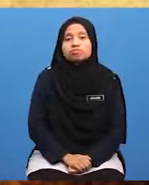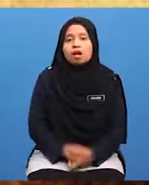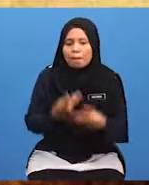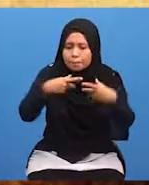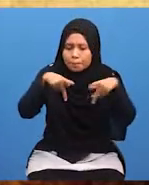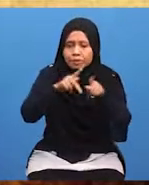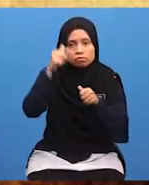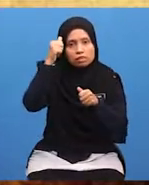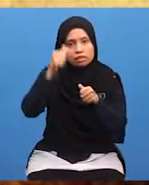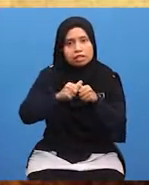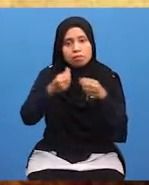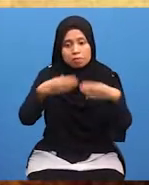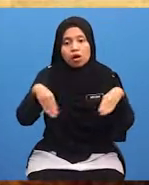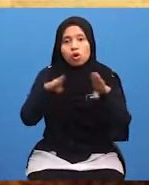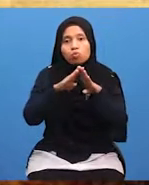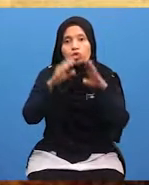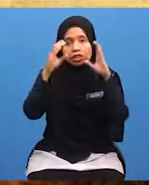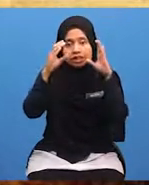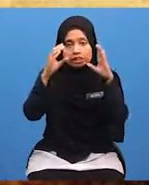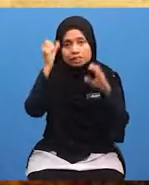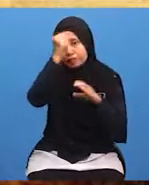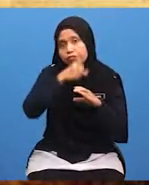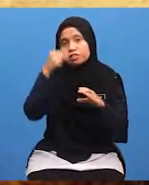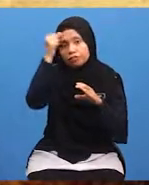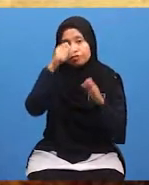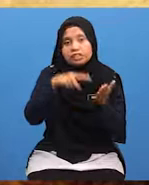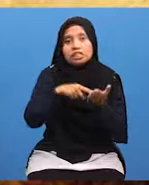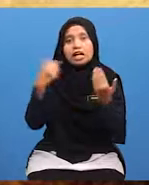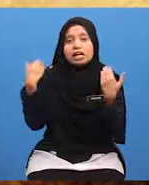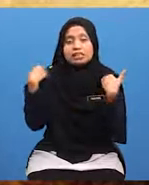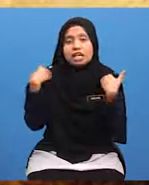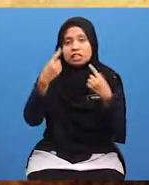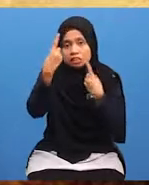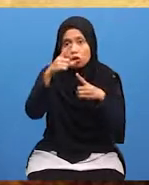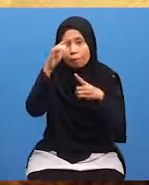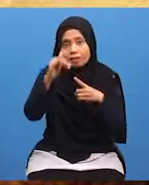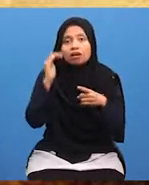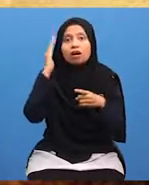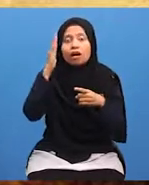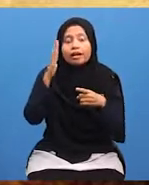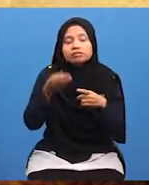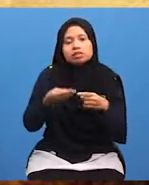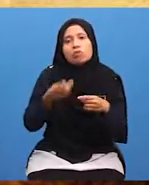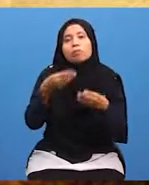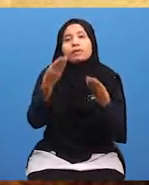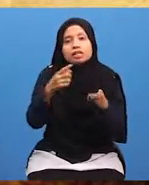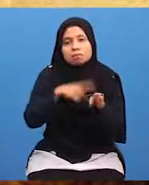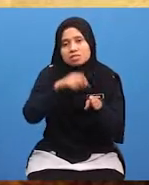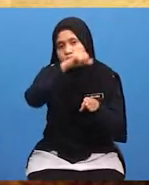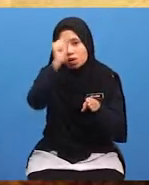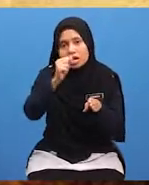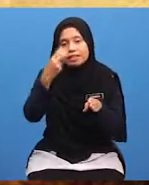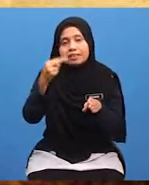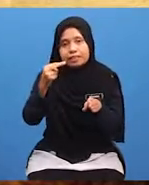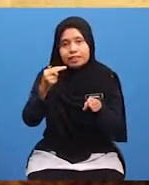Perlu diingatkan bahawa ciri-ciri pendidikan Islam ini ialah fakta kepada jawapan yang akan kamu persembahkan sekiranya